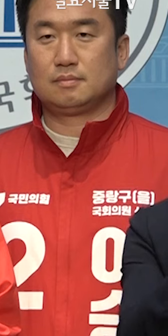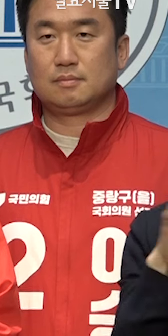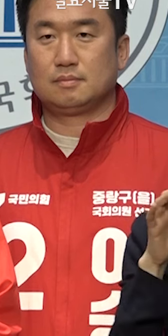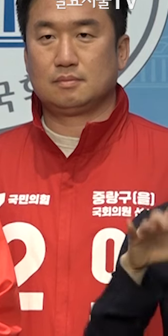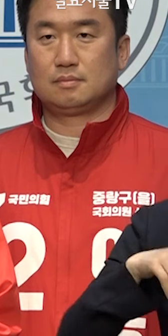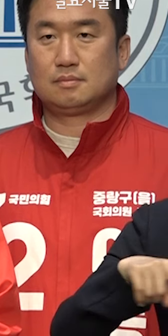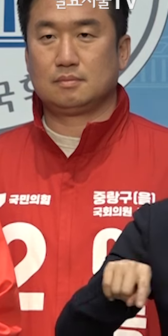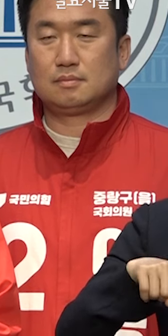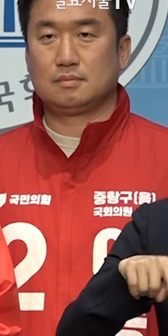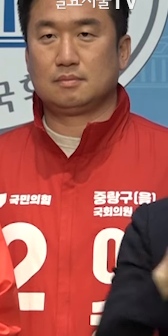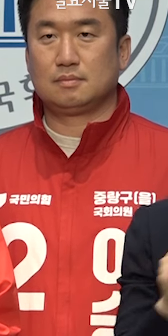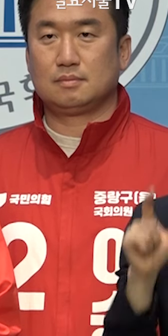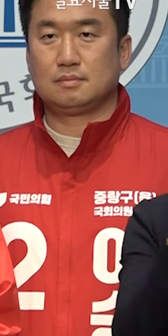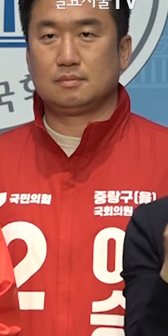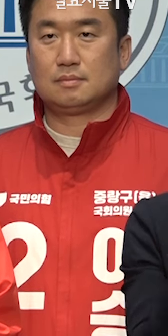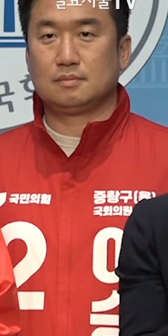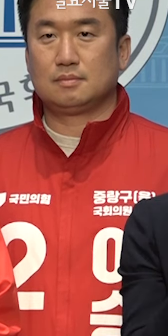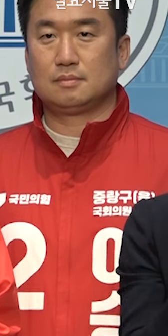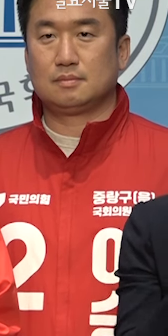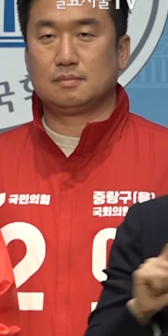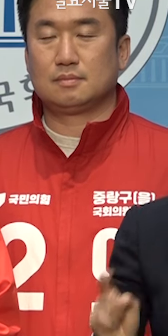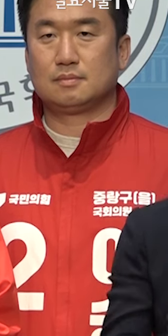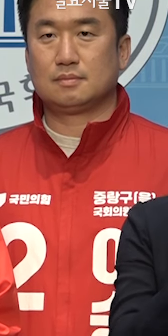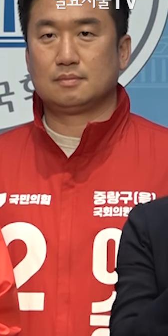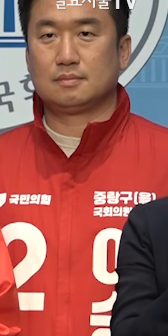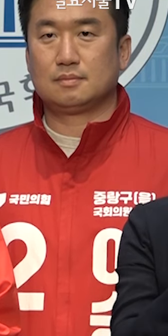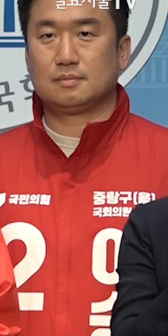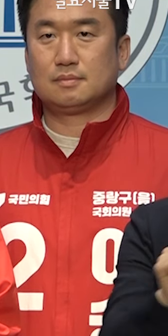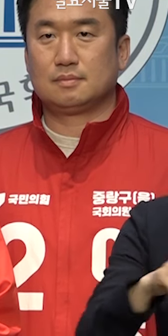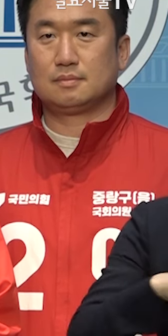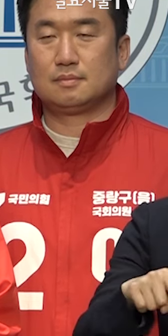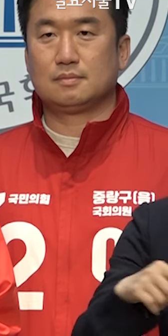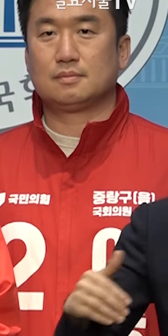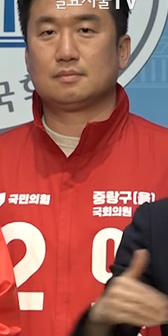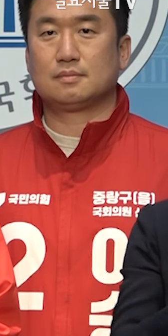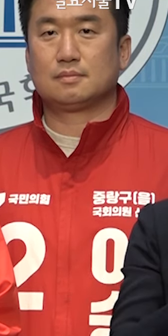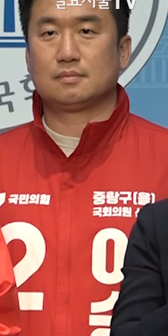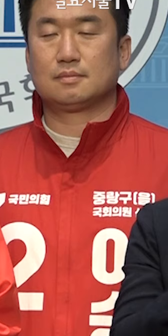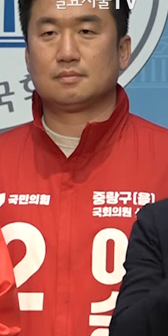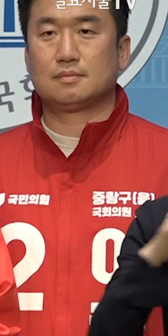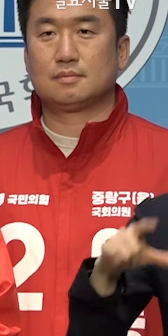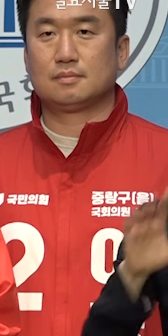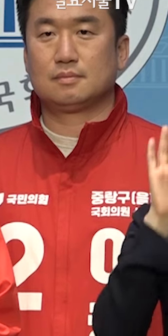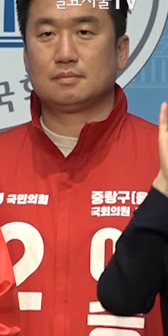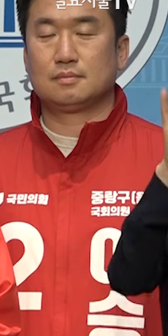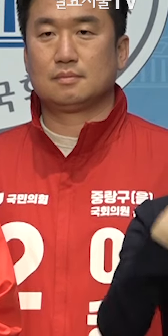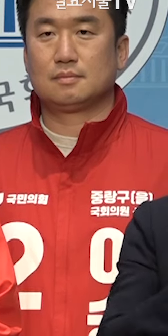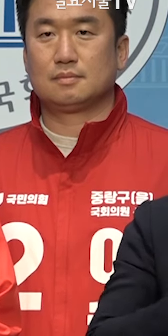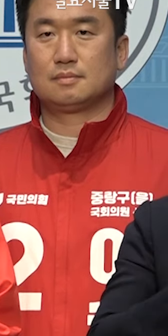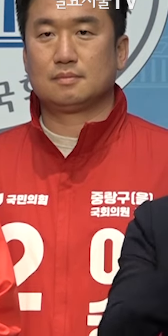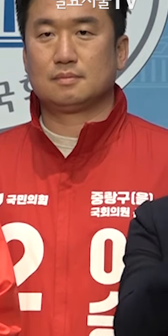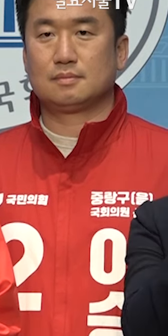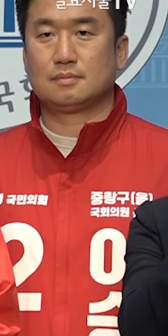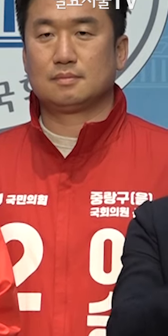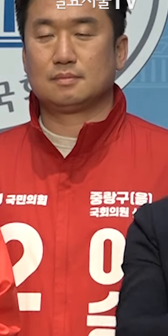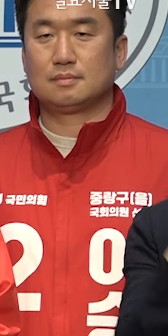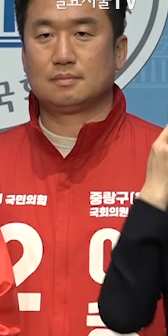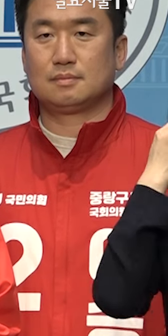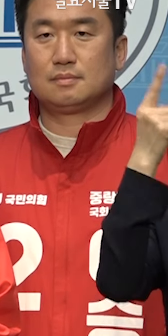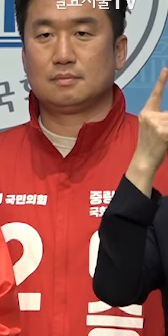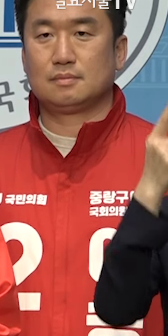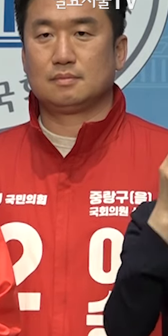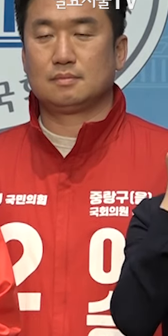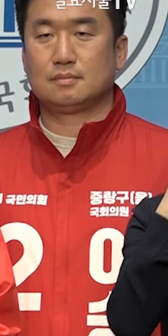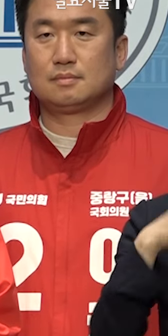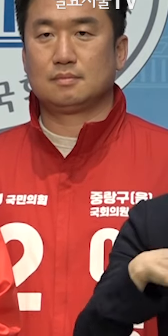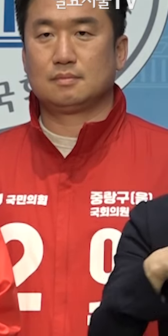정치 생보다 정쟁을는 정치를 물리치고 오직 지역의 미래를 걱정하고 대을 제시하는